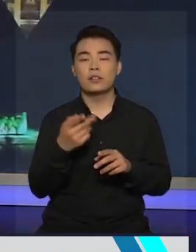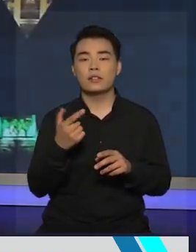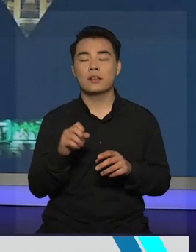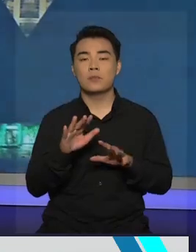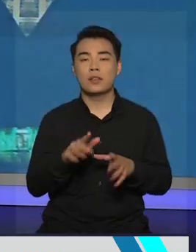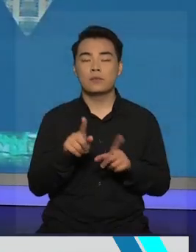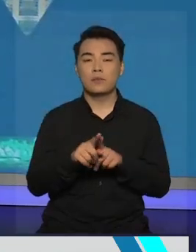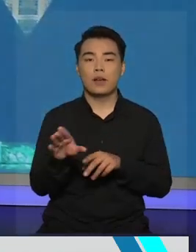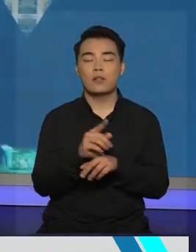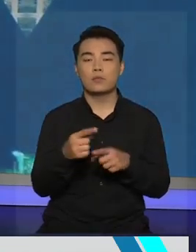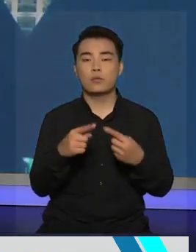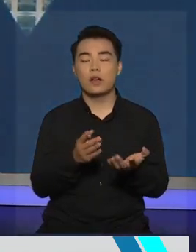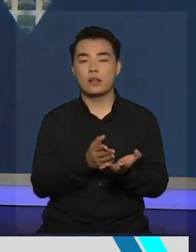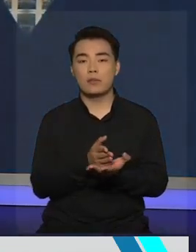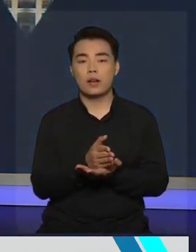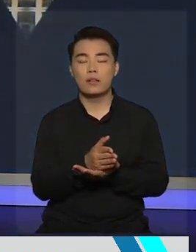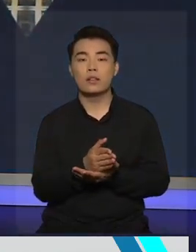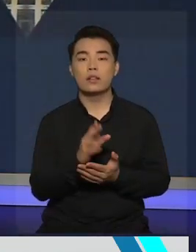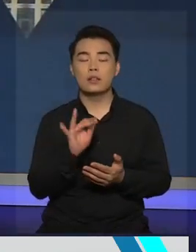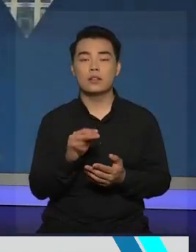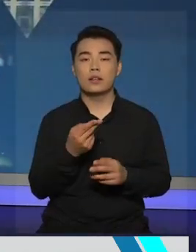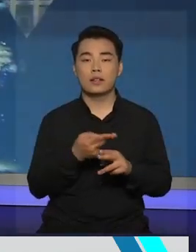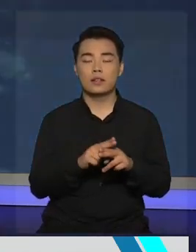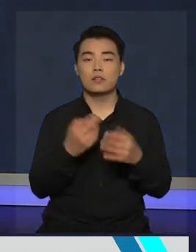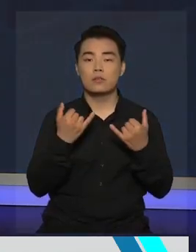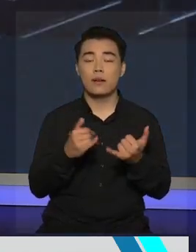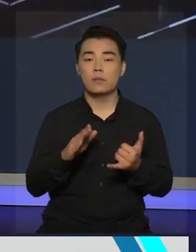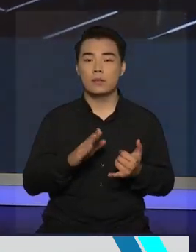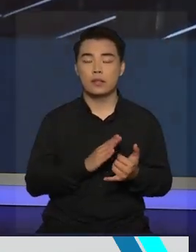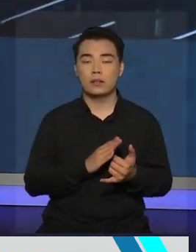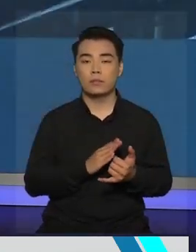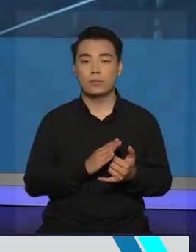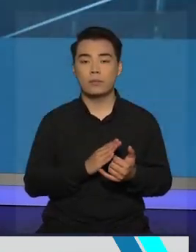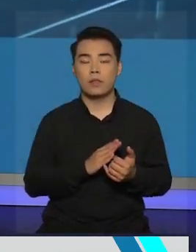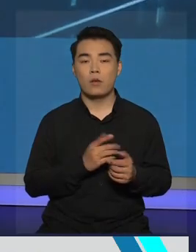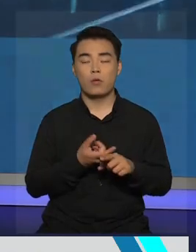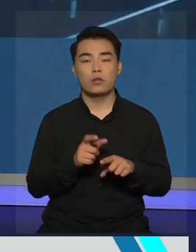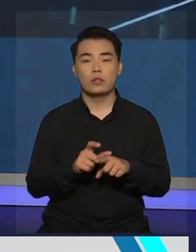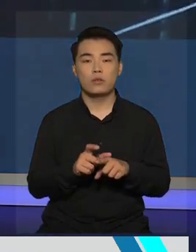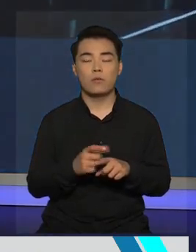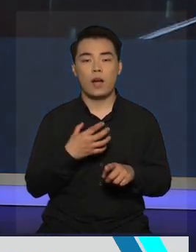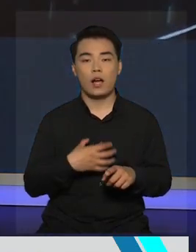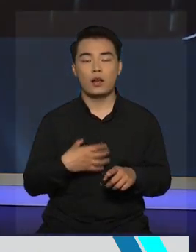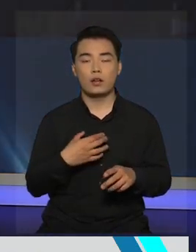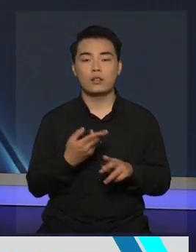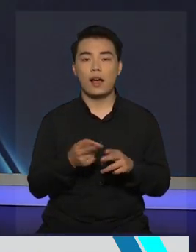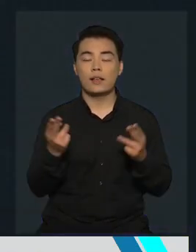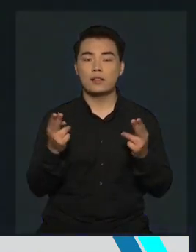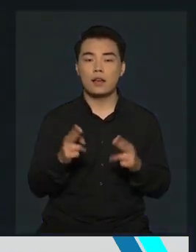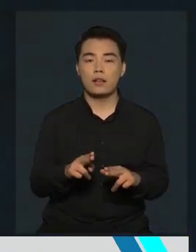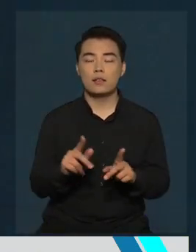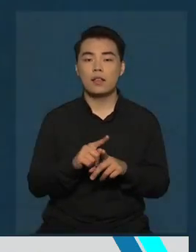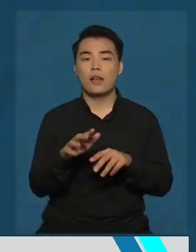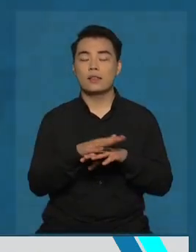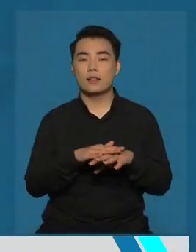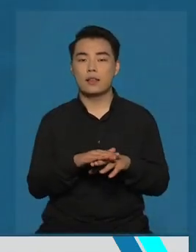климатические особенности и так далее. То есть, и поэтому сегодня это действительно очень важно. Очень важно сохранить